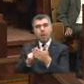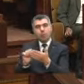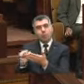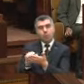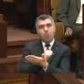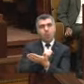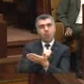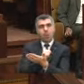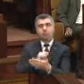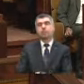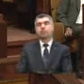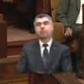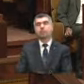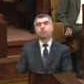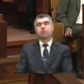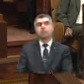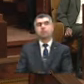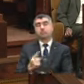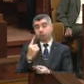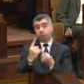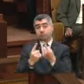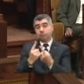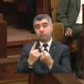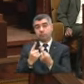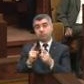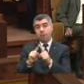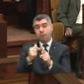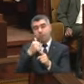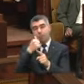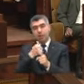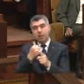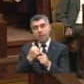وكذلك أنهم يتعرضون لبعض العمليات